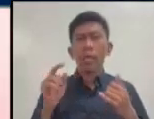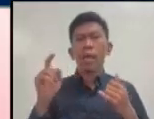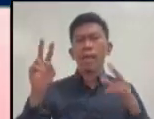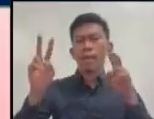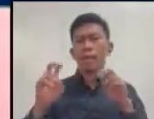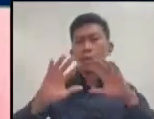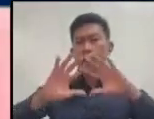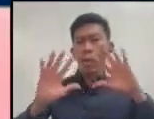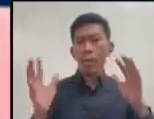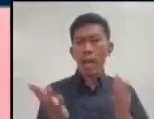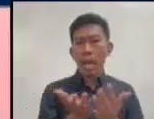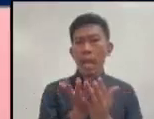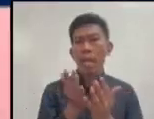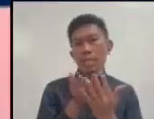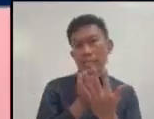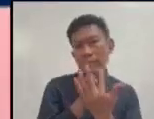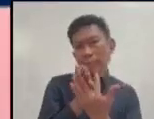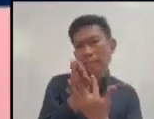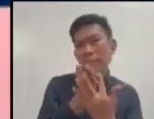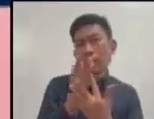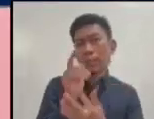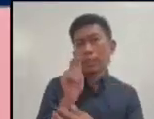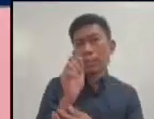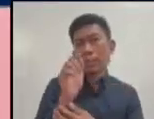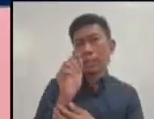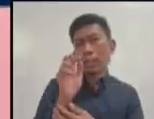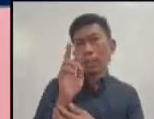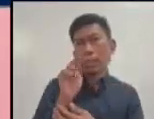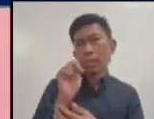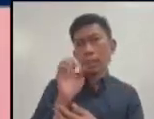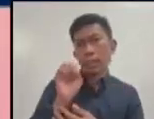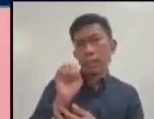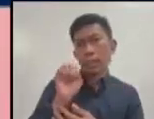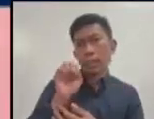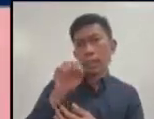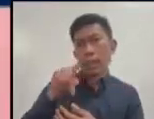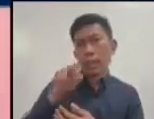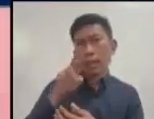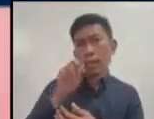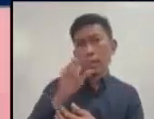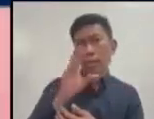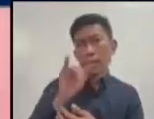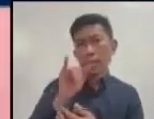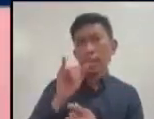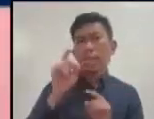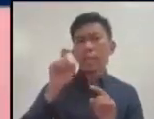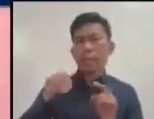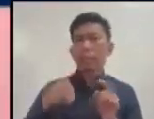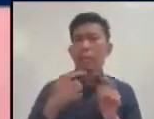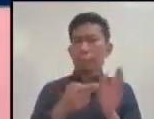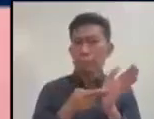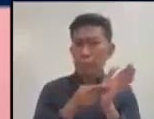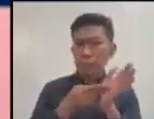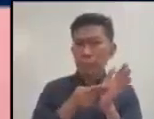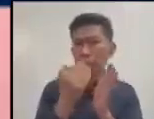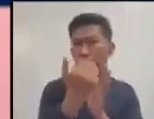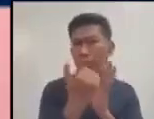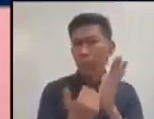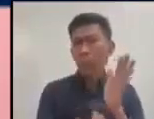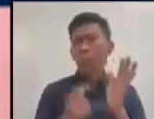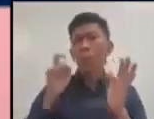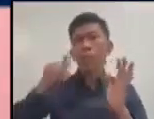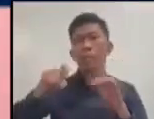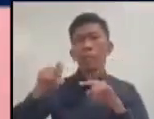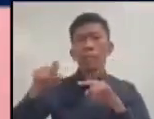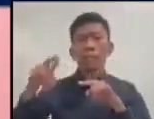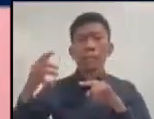Dito kasi sa mga plastic na ginagamit natin, wala ni isa sa atin nakakaalam na napakaraming toxic chemicals na ginagamit dito.